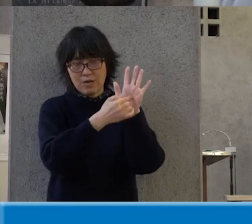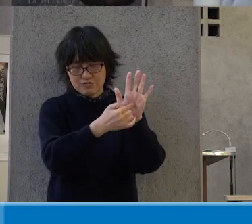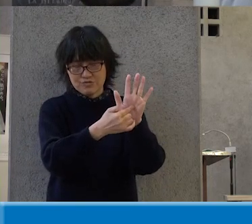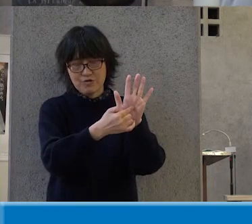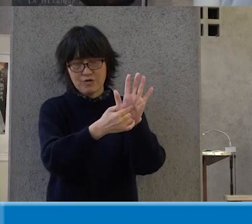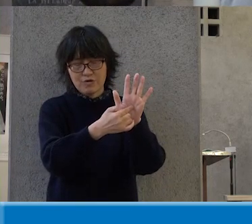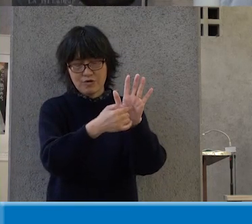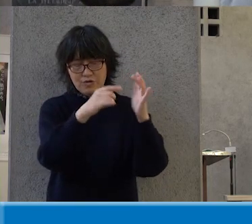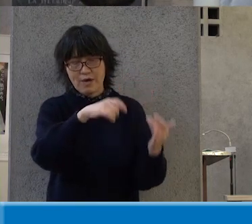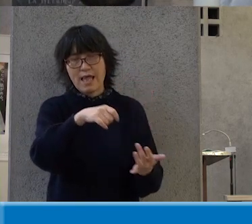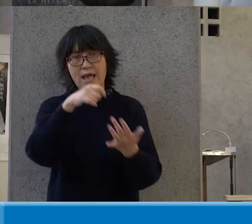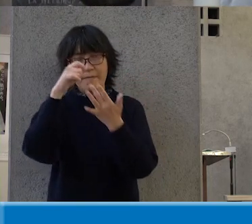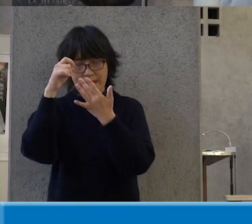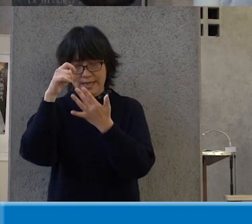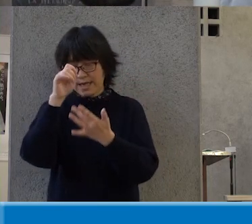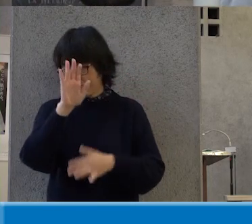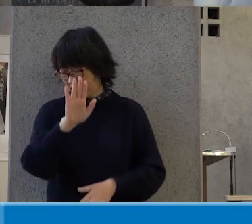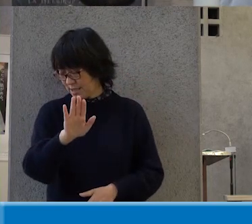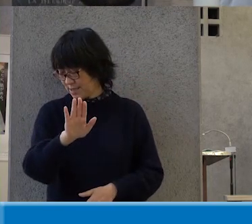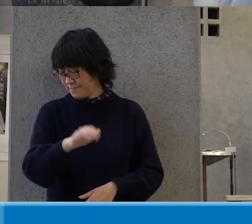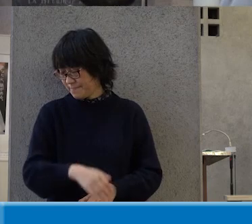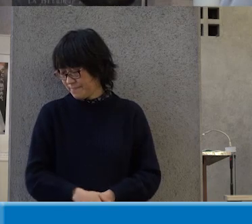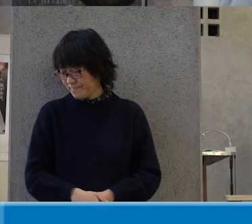るよう選ばれています。